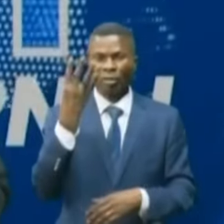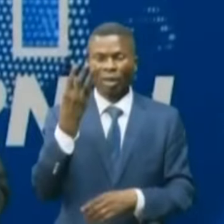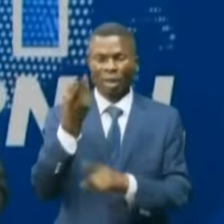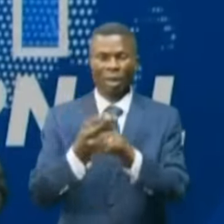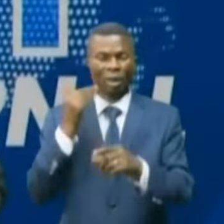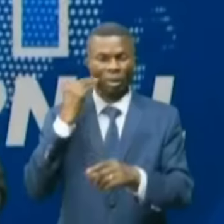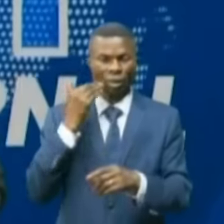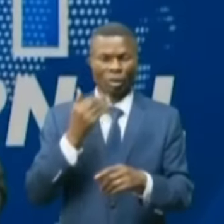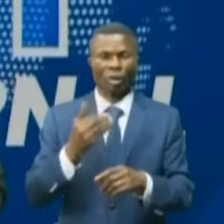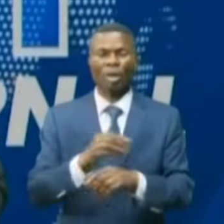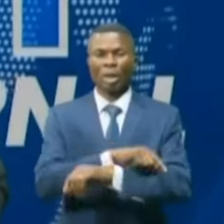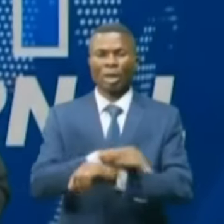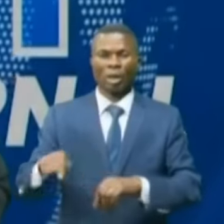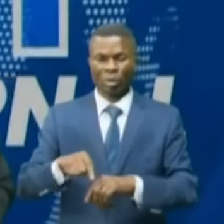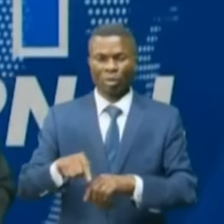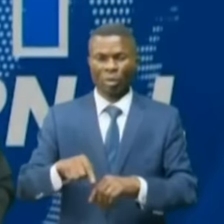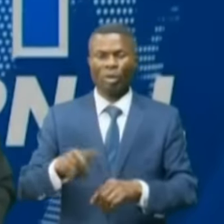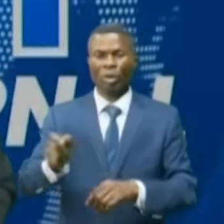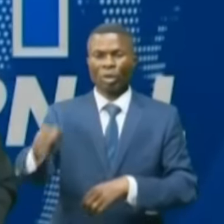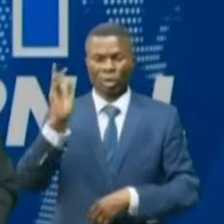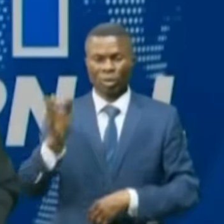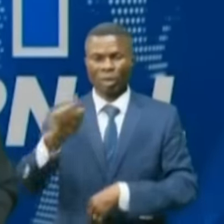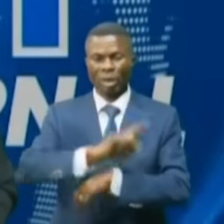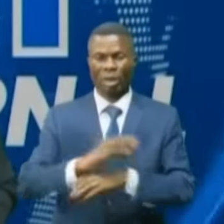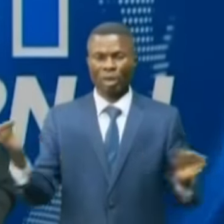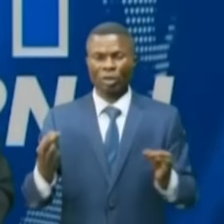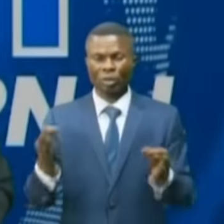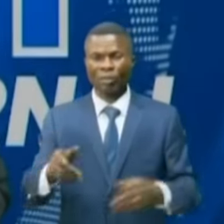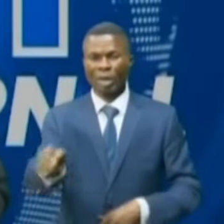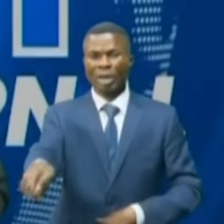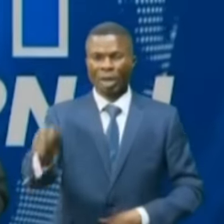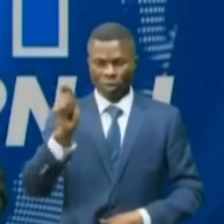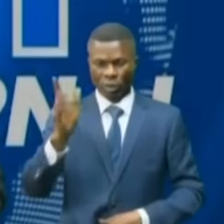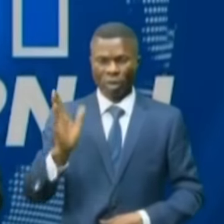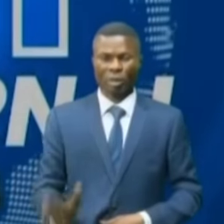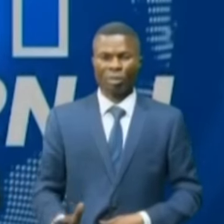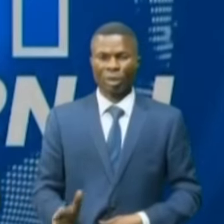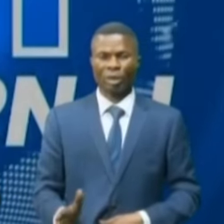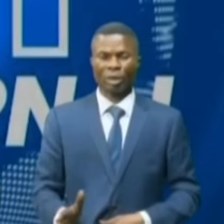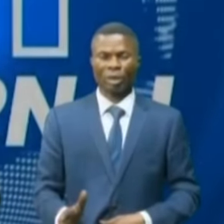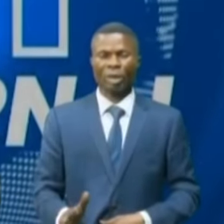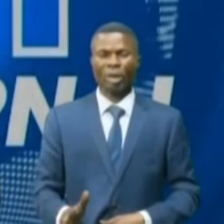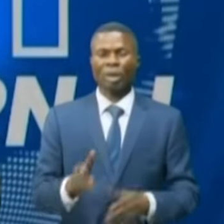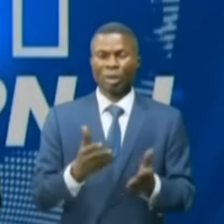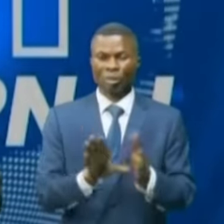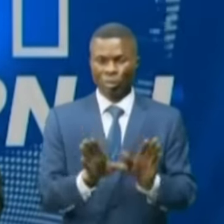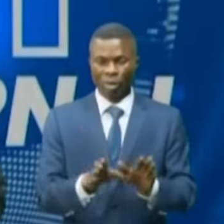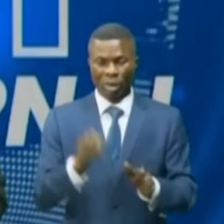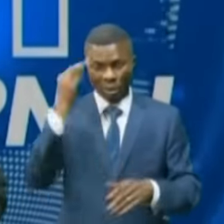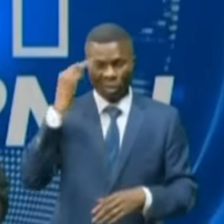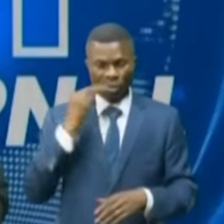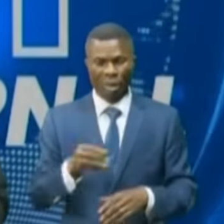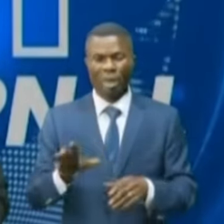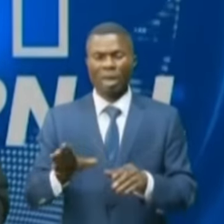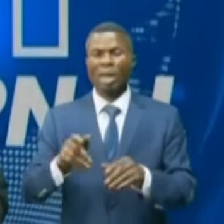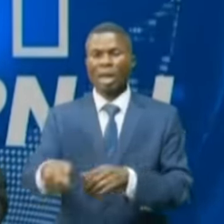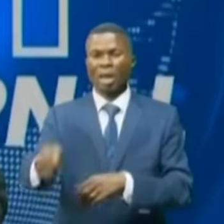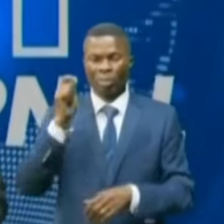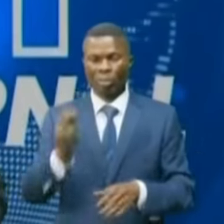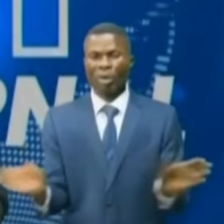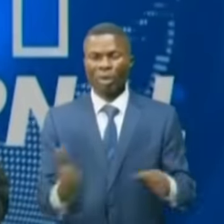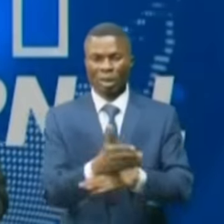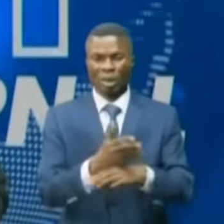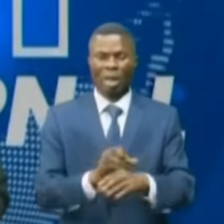à la cité de pêcheurs à Kinkolé, le jour de la célébration de la journée des poissons. C'est le ministre de la Pêche et l'Élevage qui va